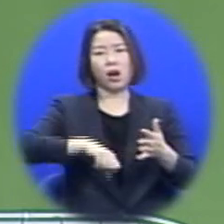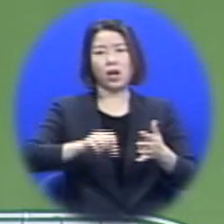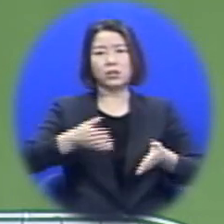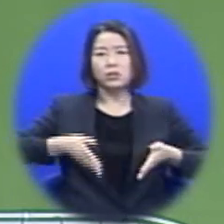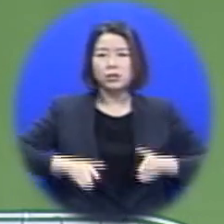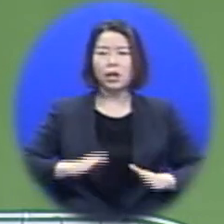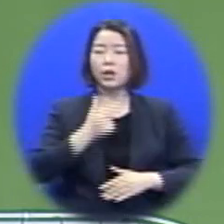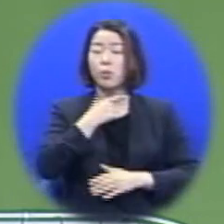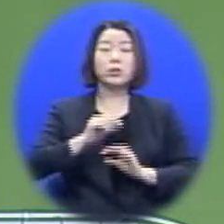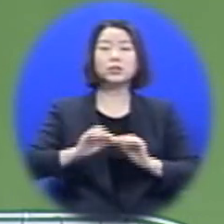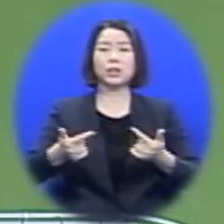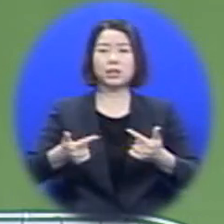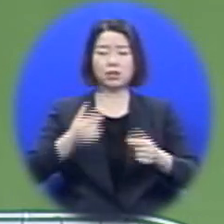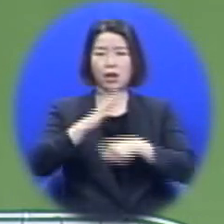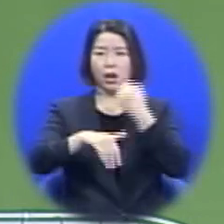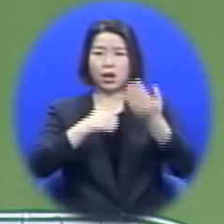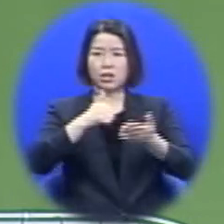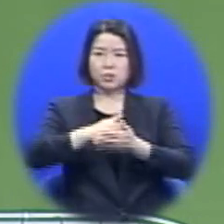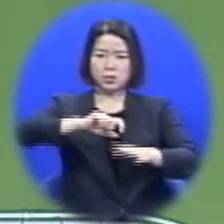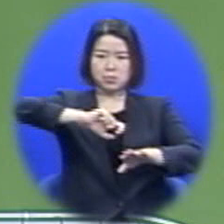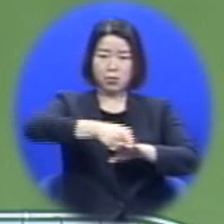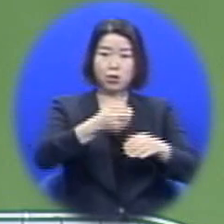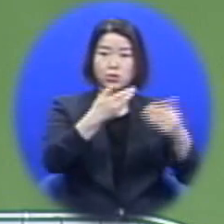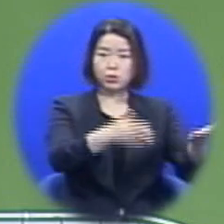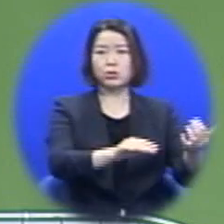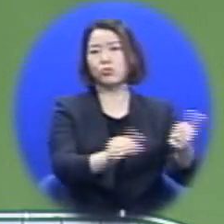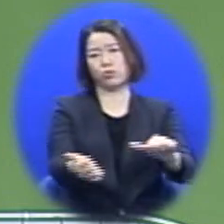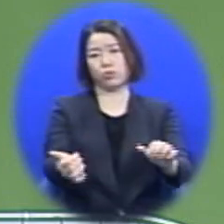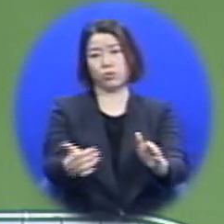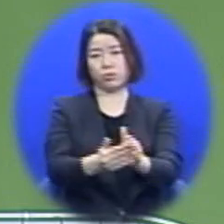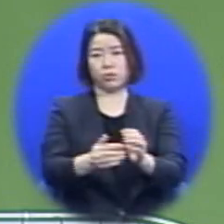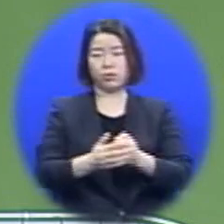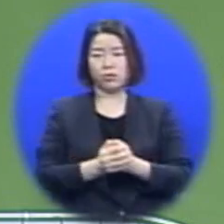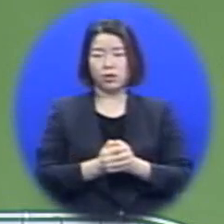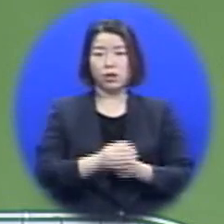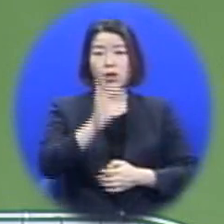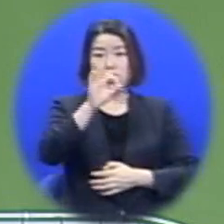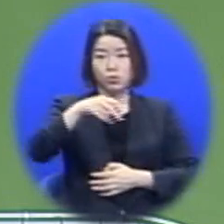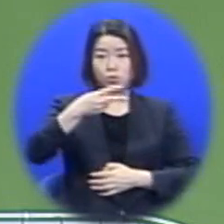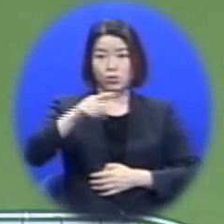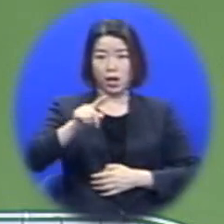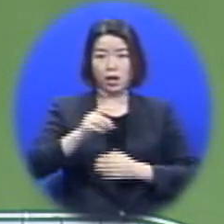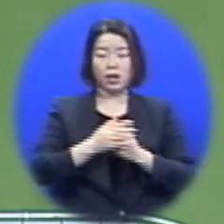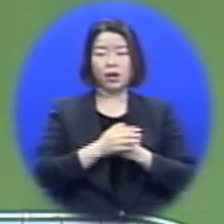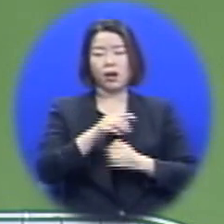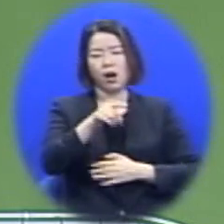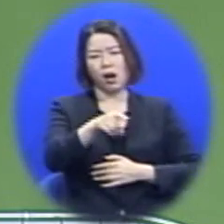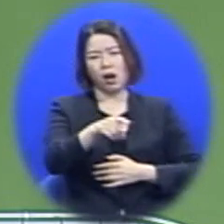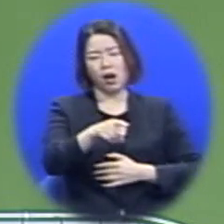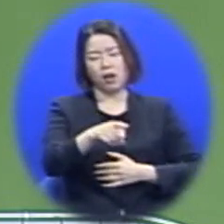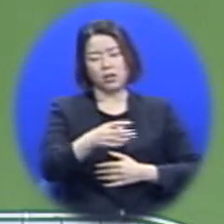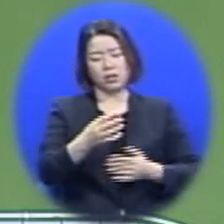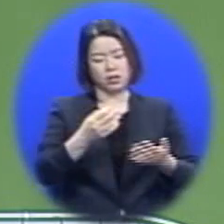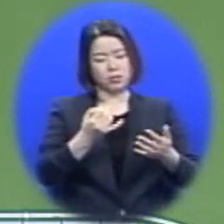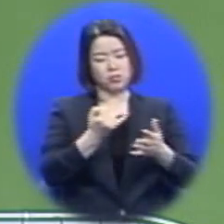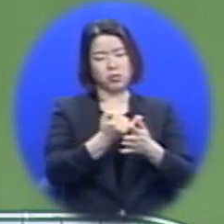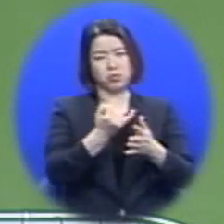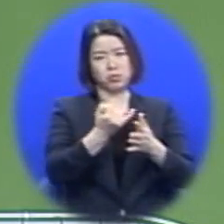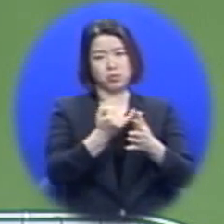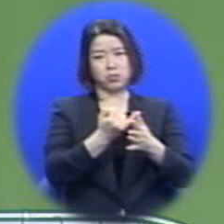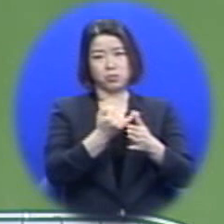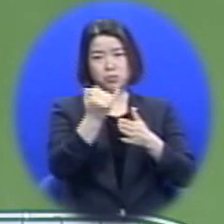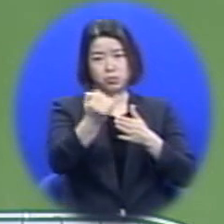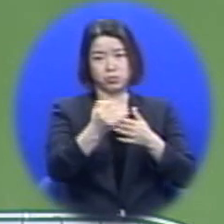않아서 하나님이 징계하셔서 또 죽습니다. 유다가 다말이라는 며느리를 더 이상